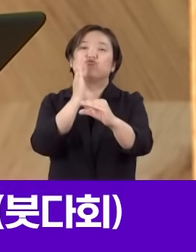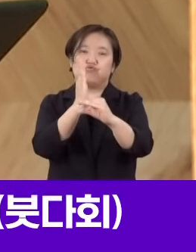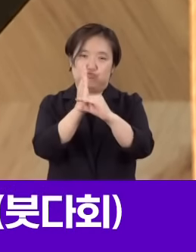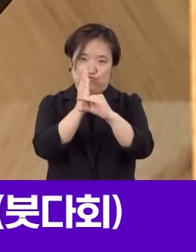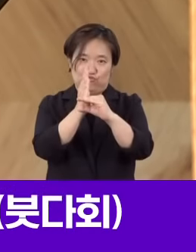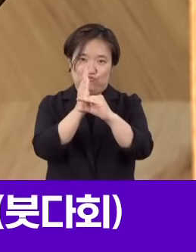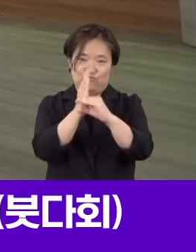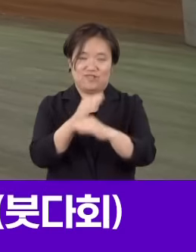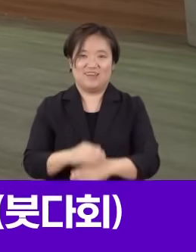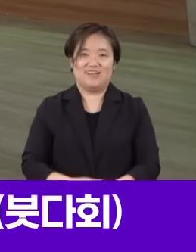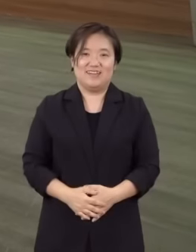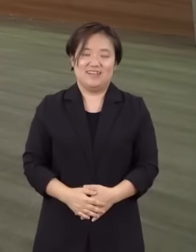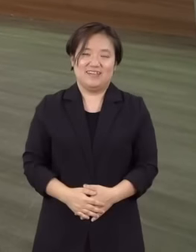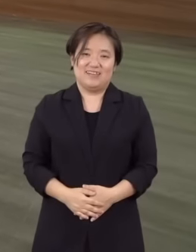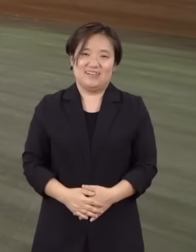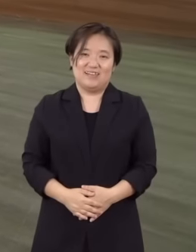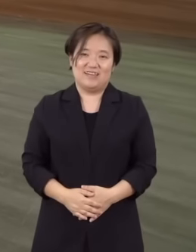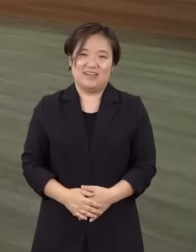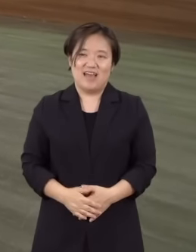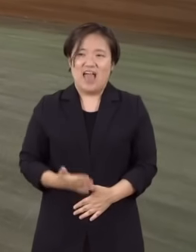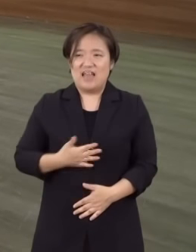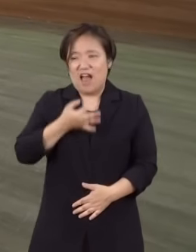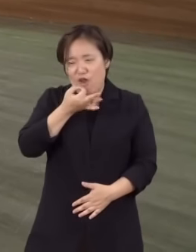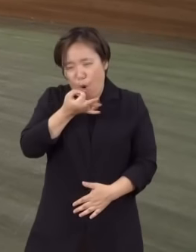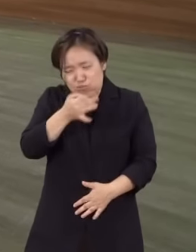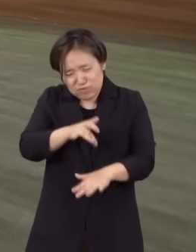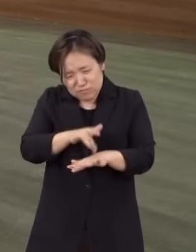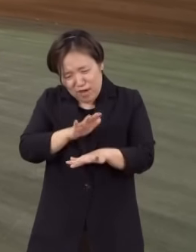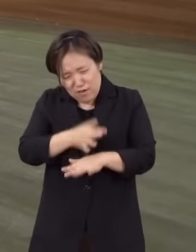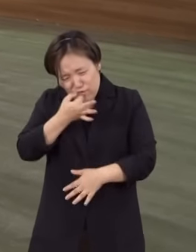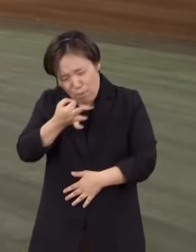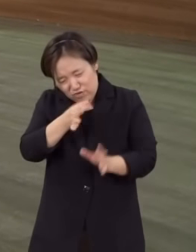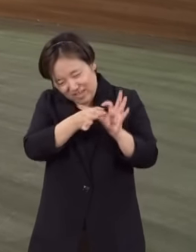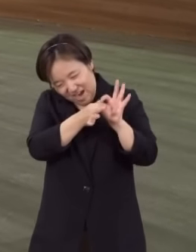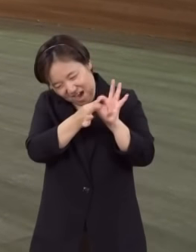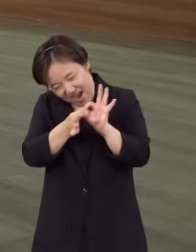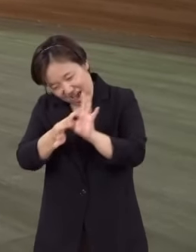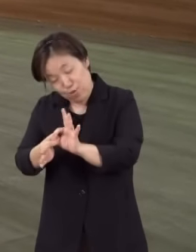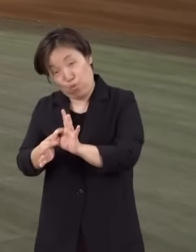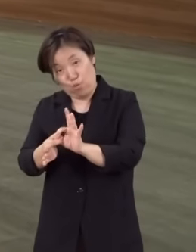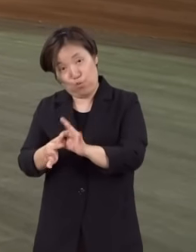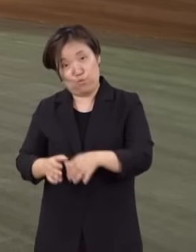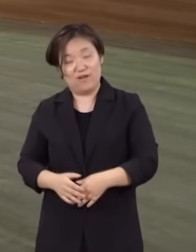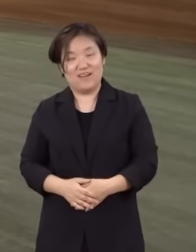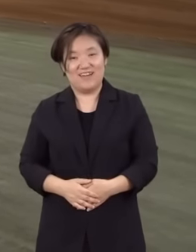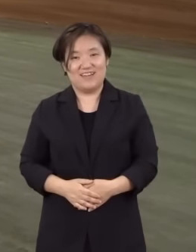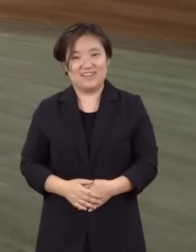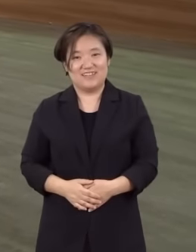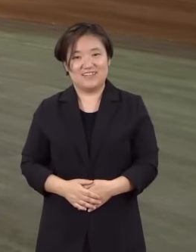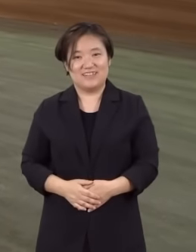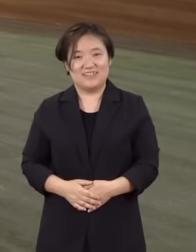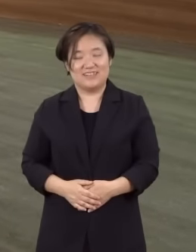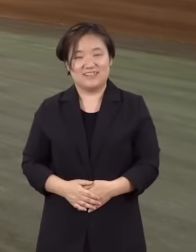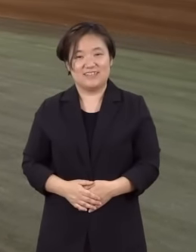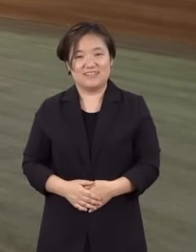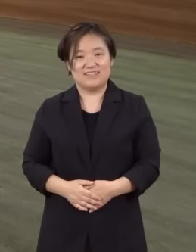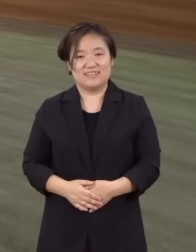하시네 연를 수시로 하고요 그렇게 시간이 지나고